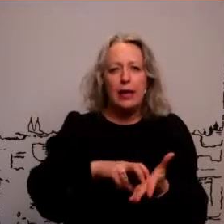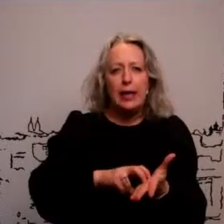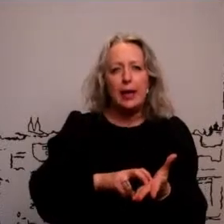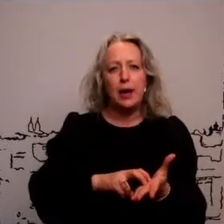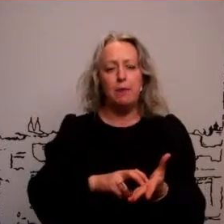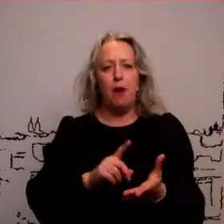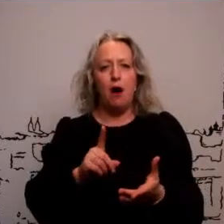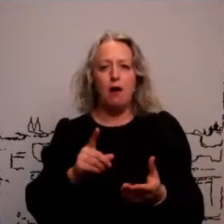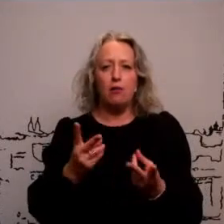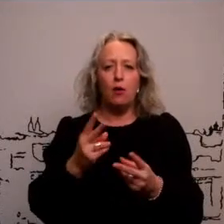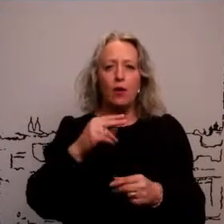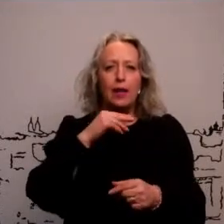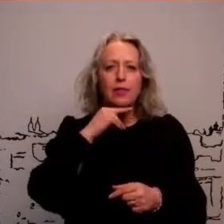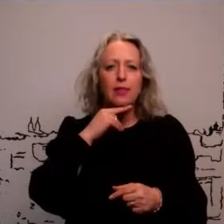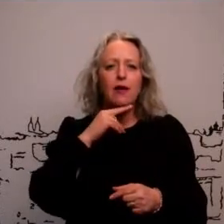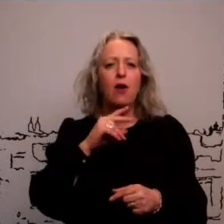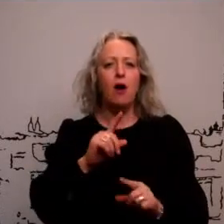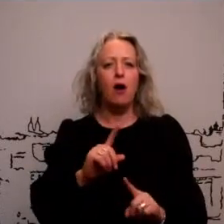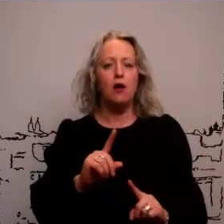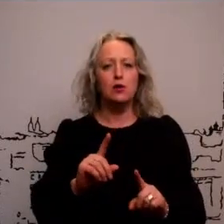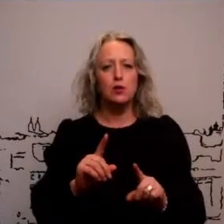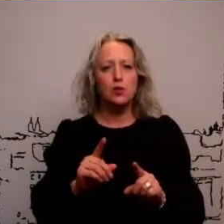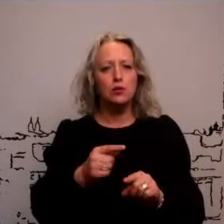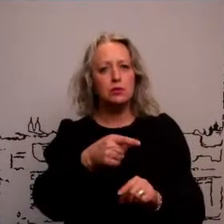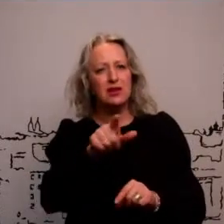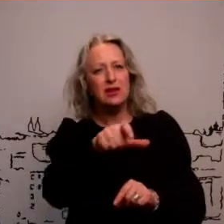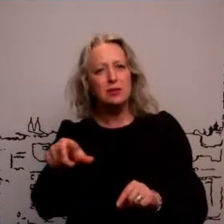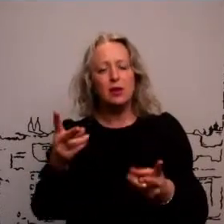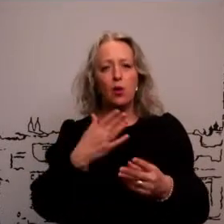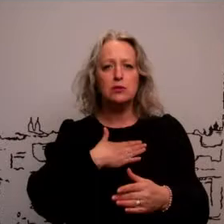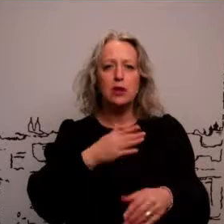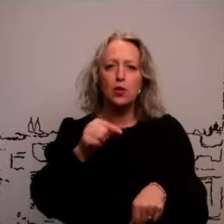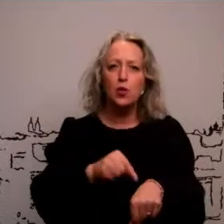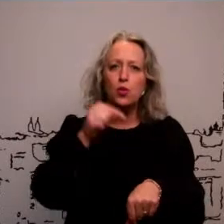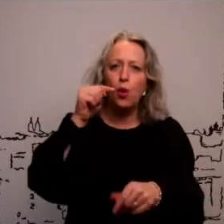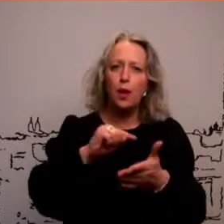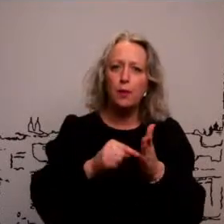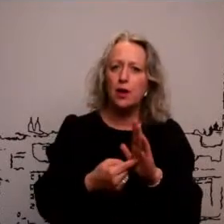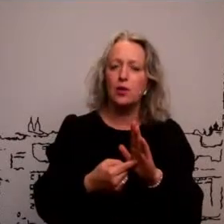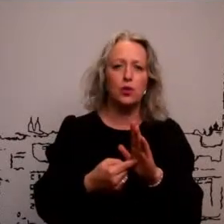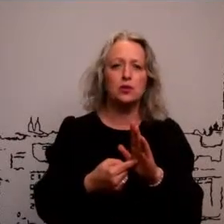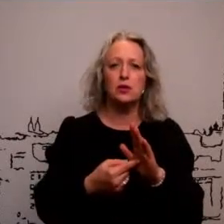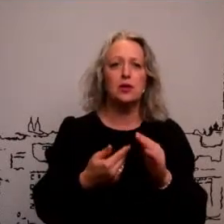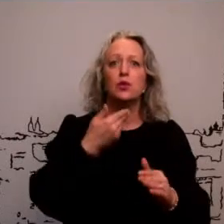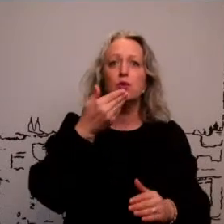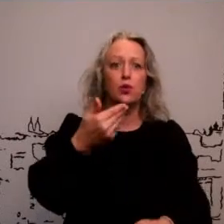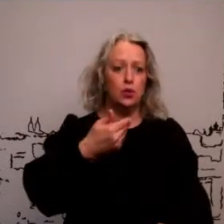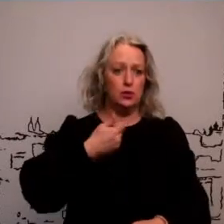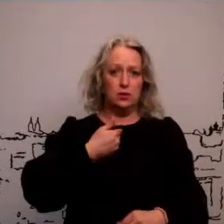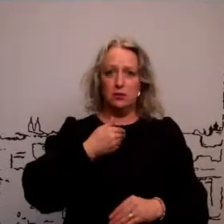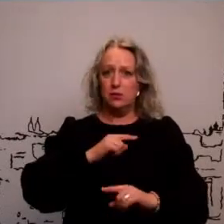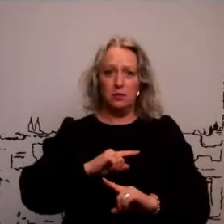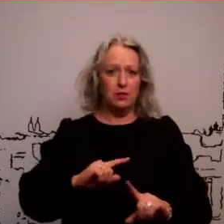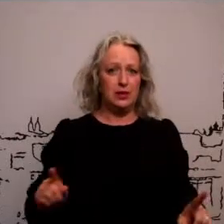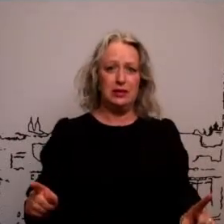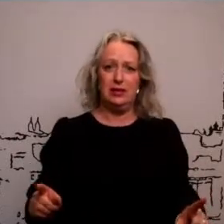selline ettevaatlikkus, et nad selle tänutunde pärast ei pruugi üldse nagu tullegi küsima, et kas